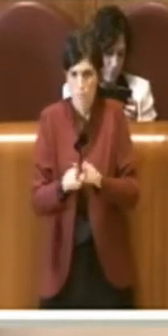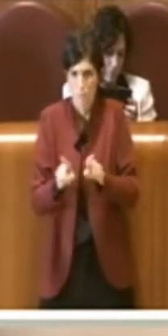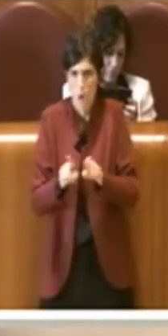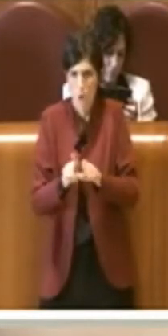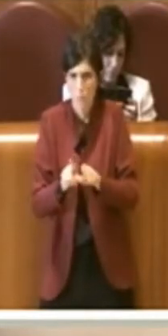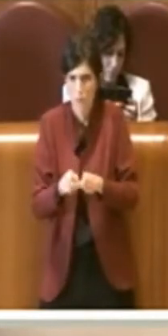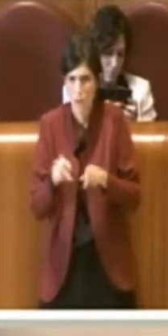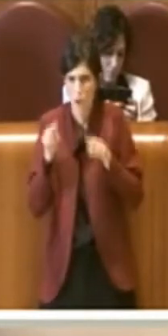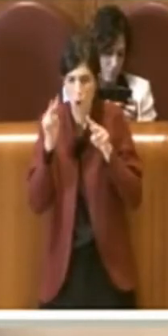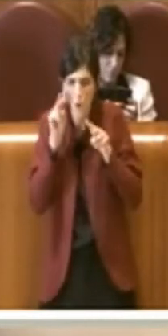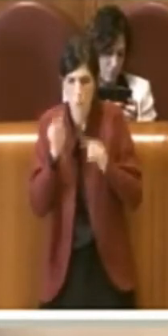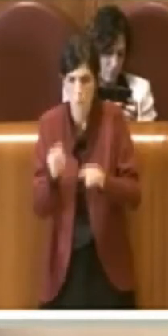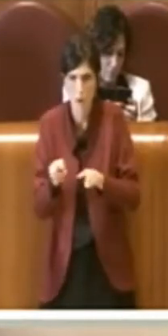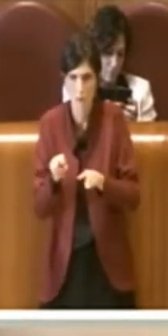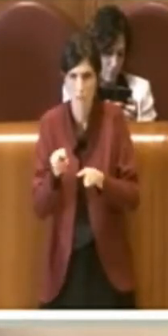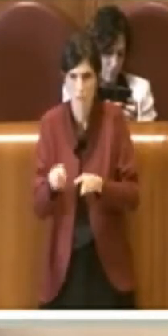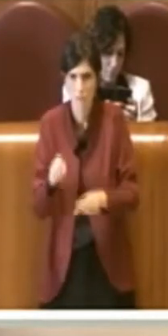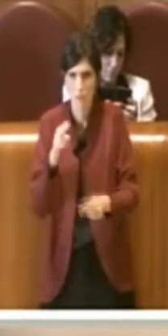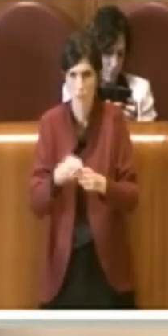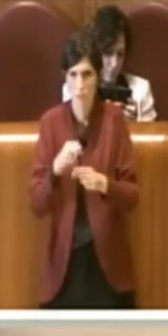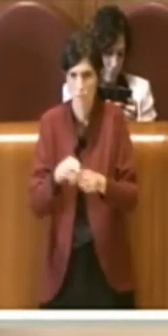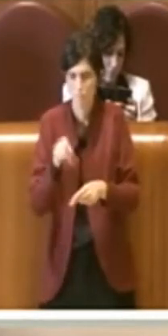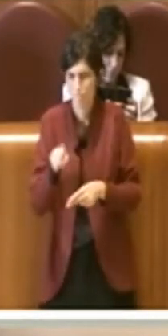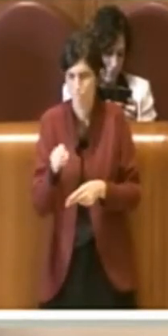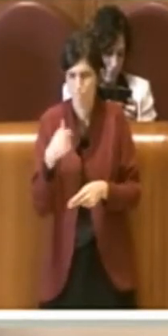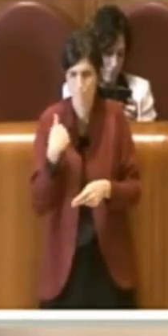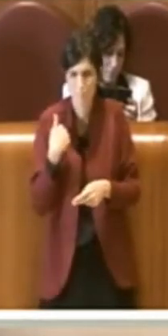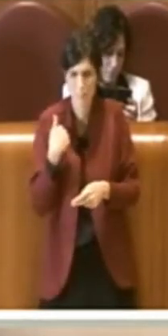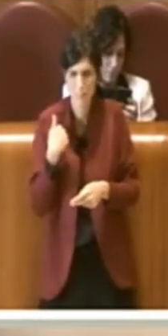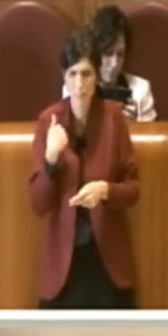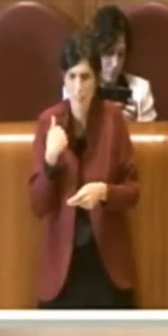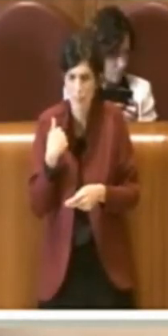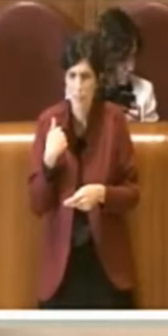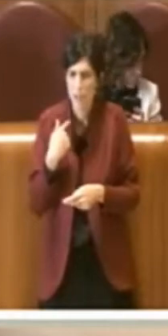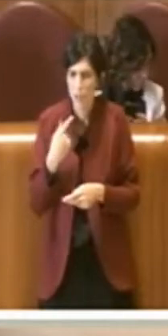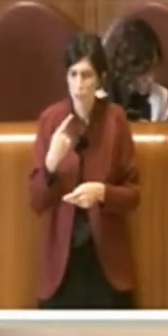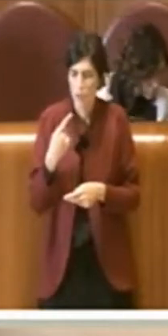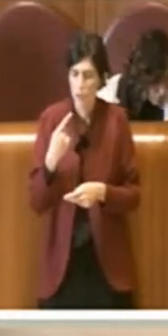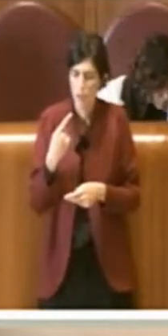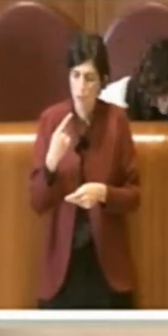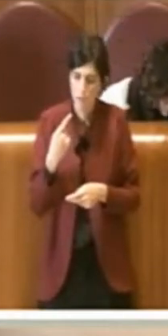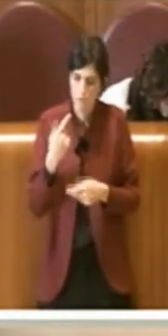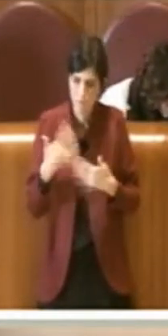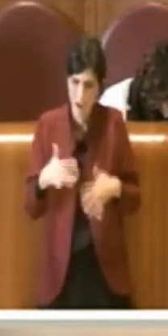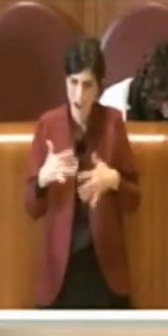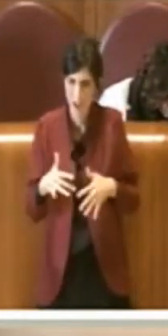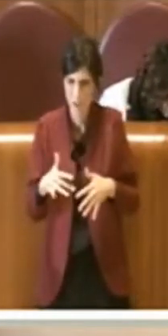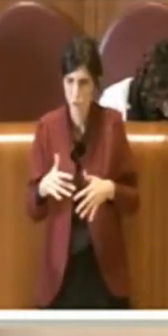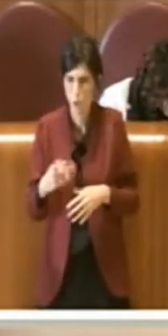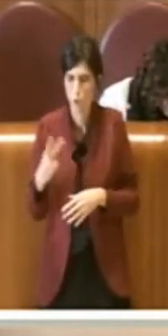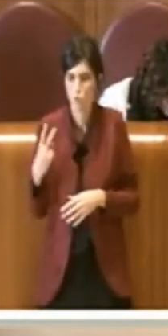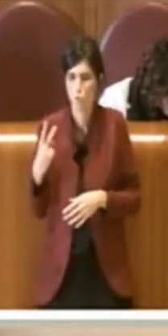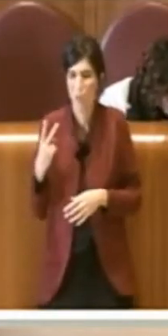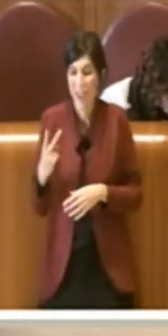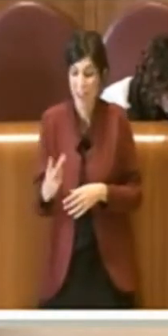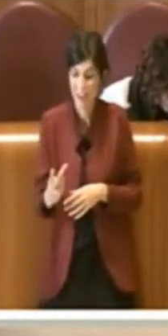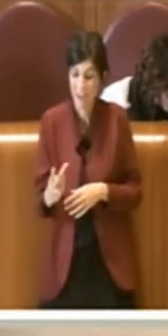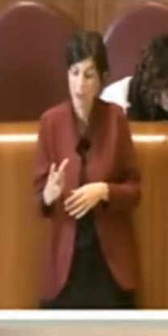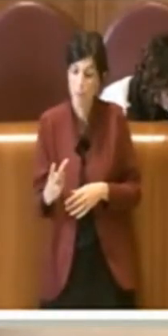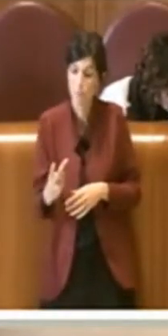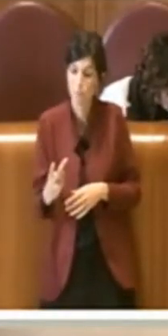Io direi una cosa: noi quello che abbiamo fatto in questi 2 anni